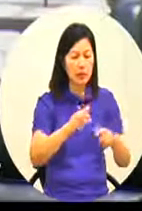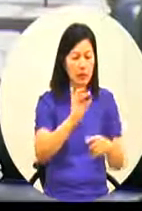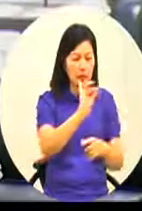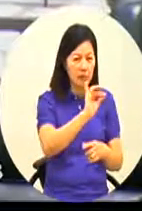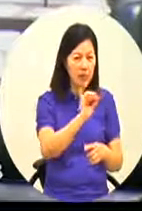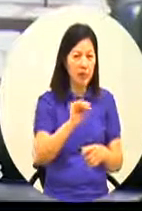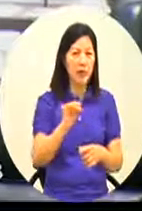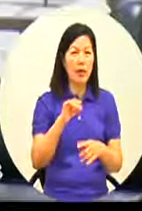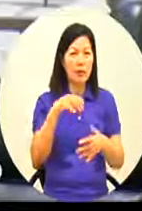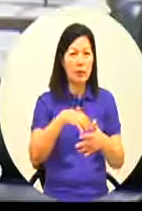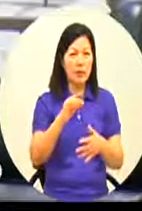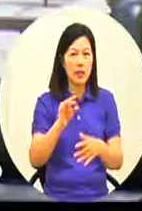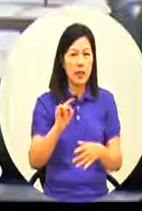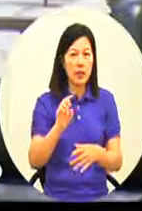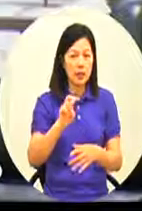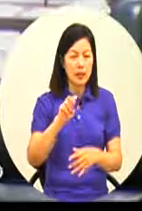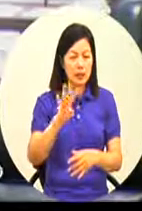课24块多啊。